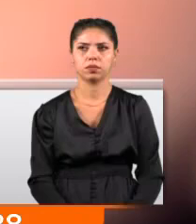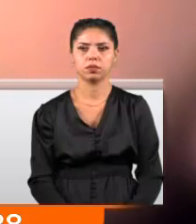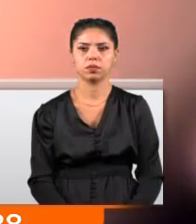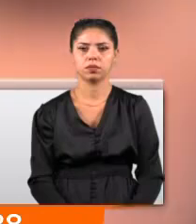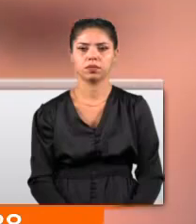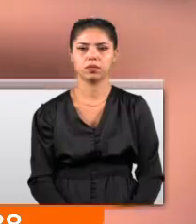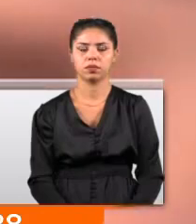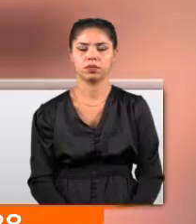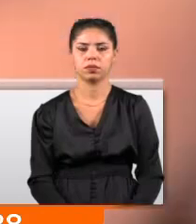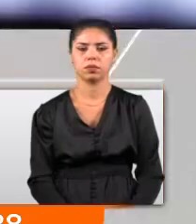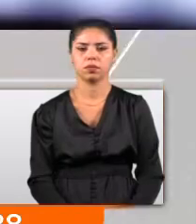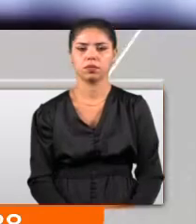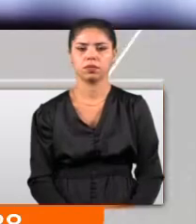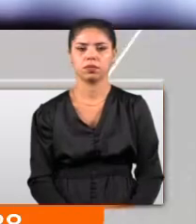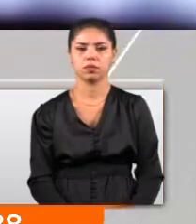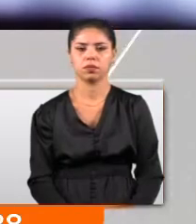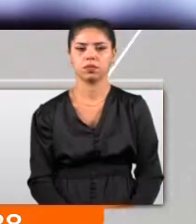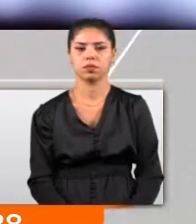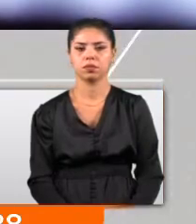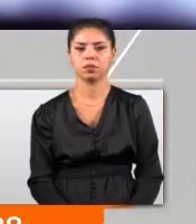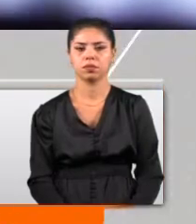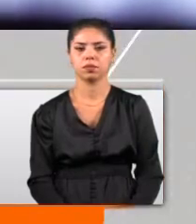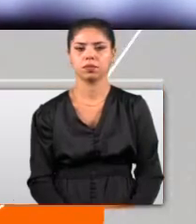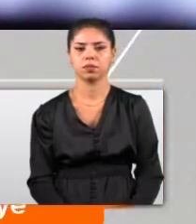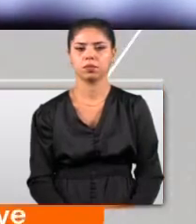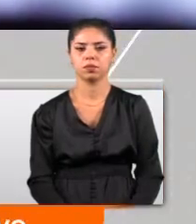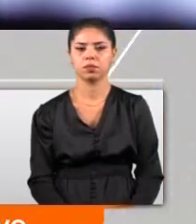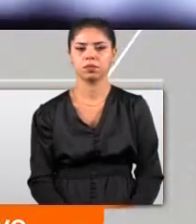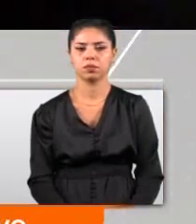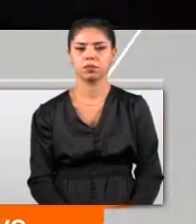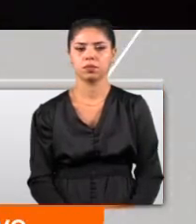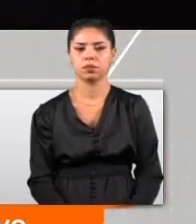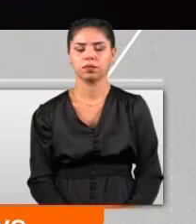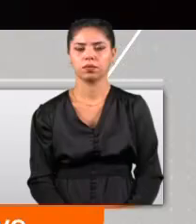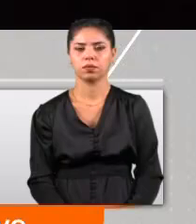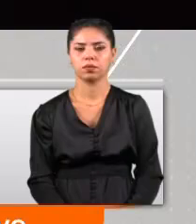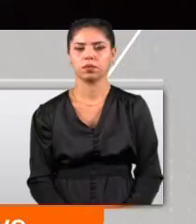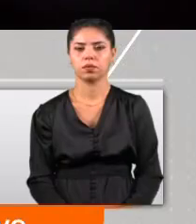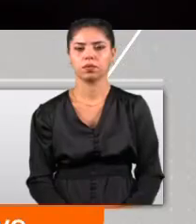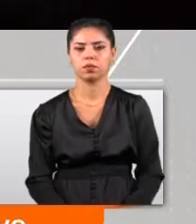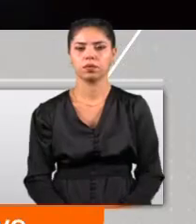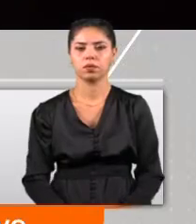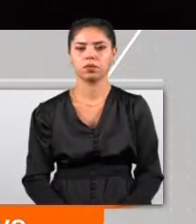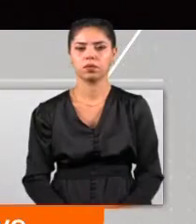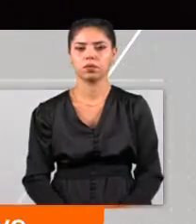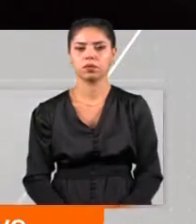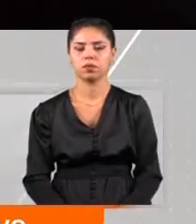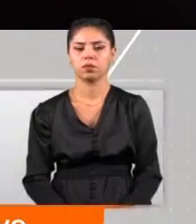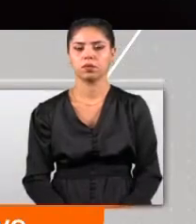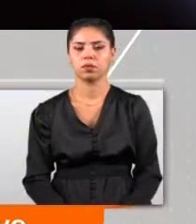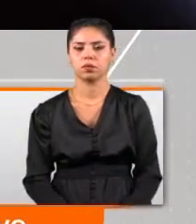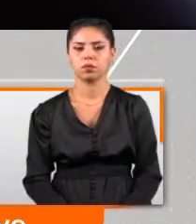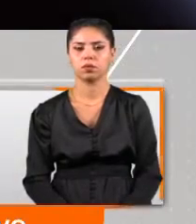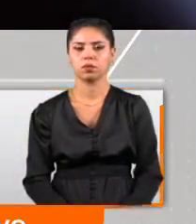benim yanımda duracak insanlar belli. Çocuk bize herhangi bir hatasından bahsettiğinde biz katı bir tutum sergiliyorsak o zaman çocukların en güzel